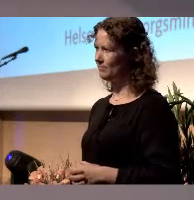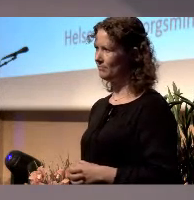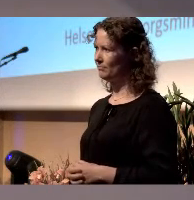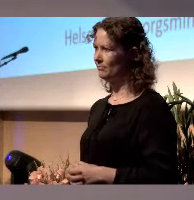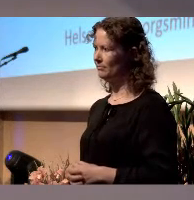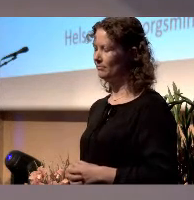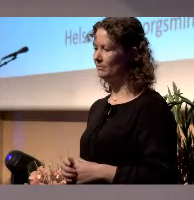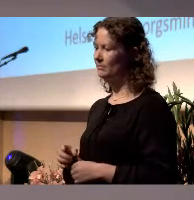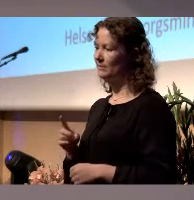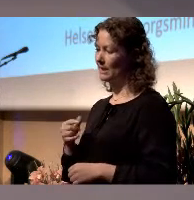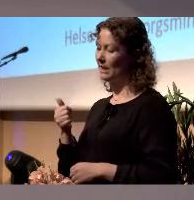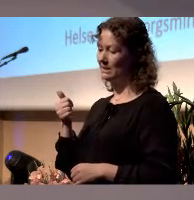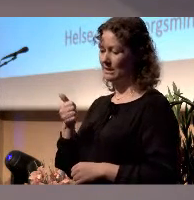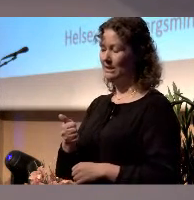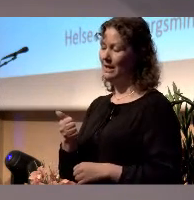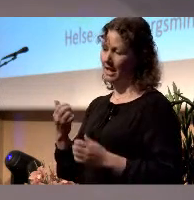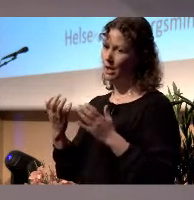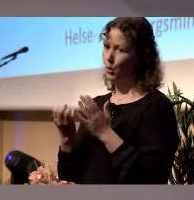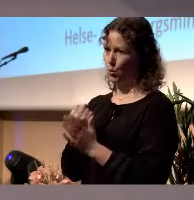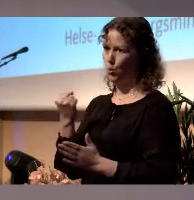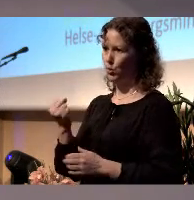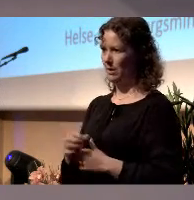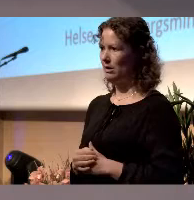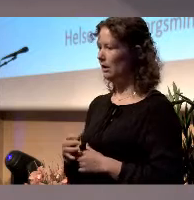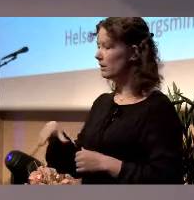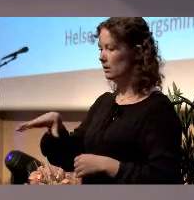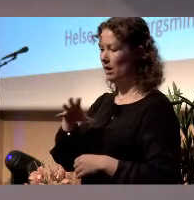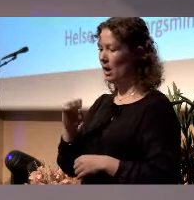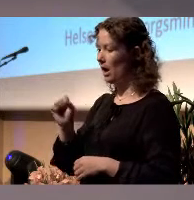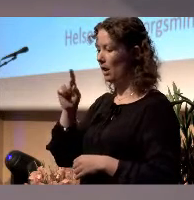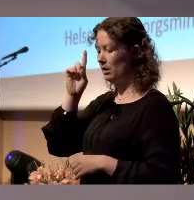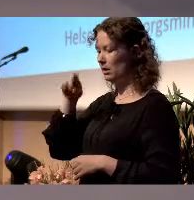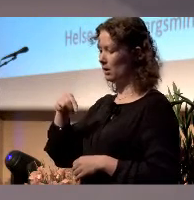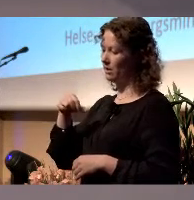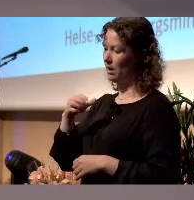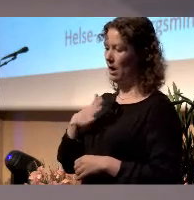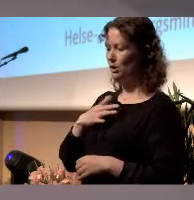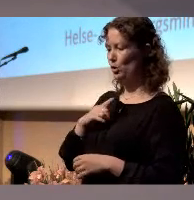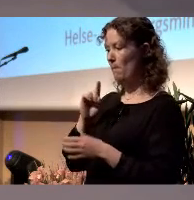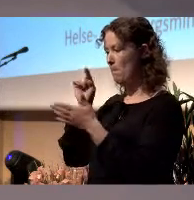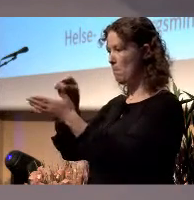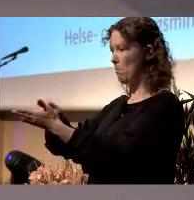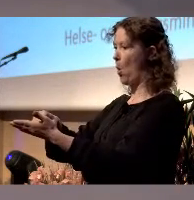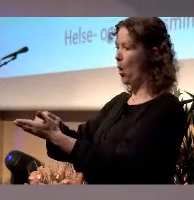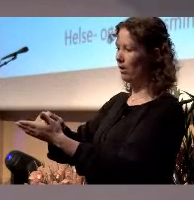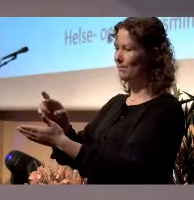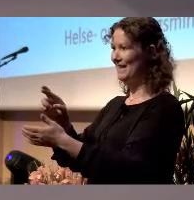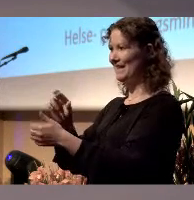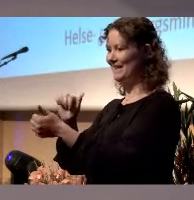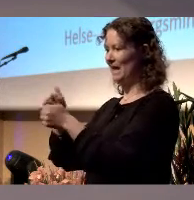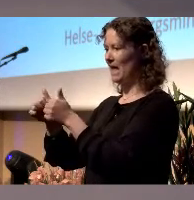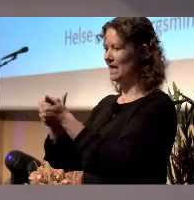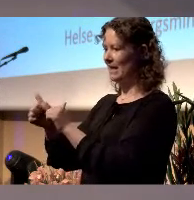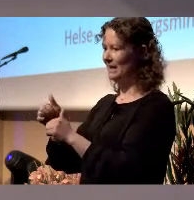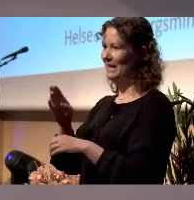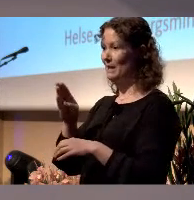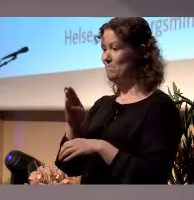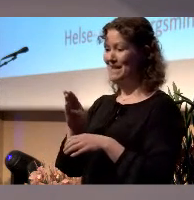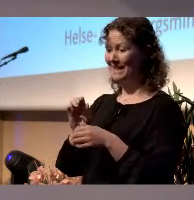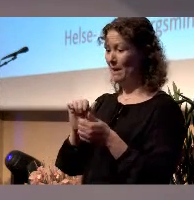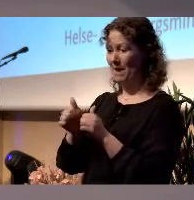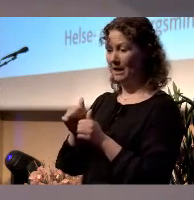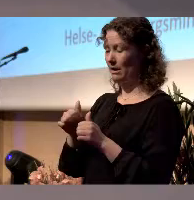seg selv et gode. Ikke alle kan sette seg som mål å gå ridderen eller birkebeinerenne for den